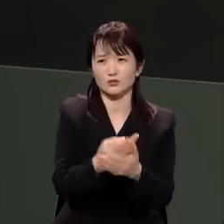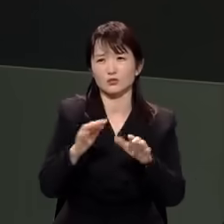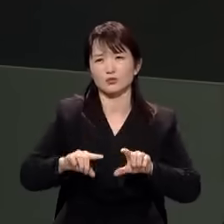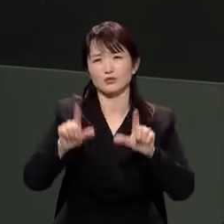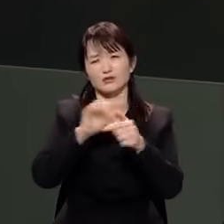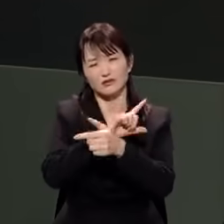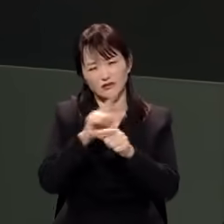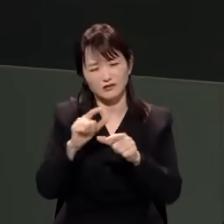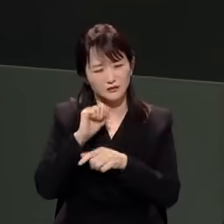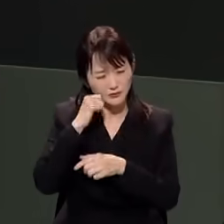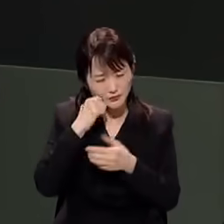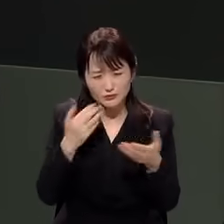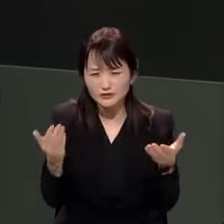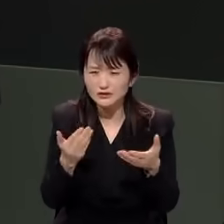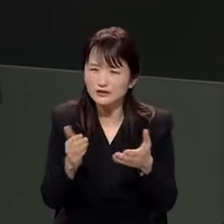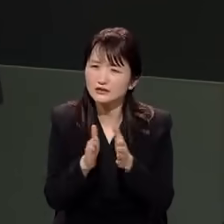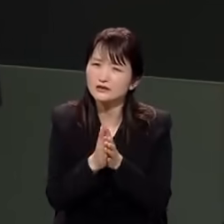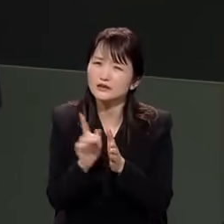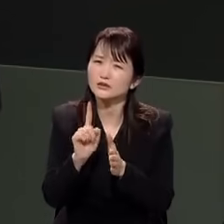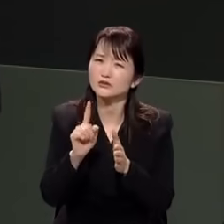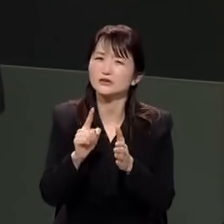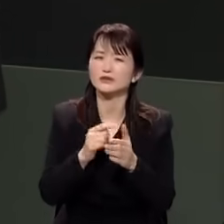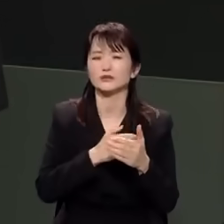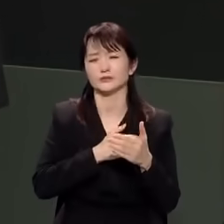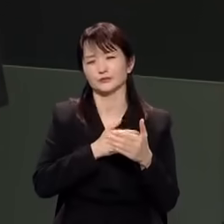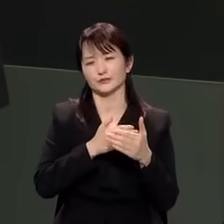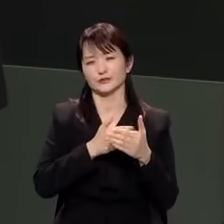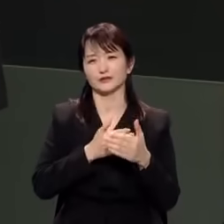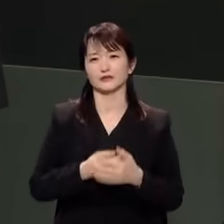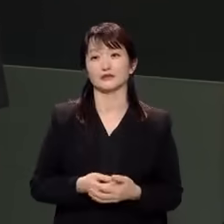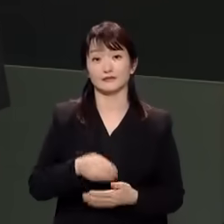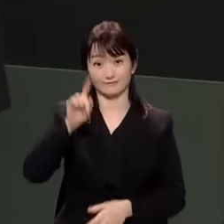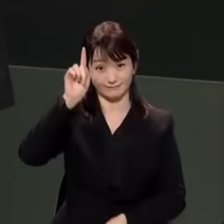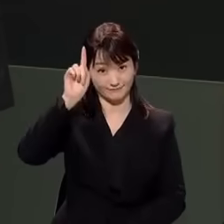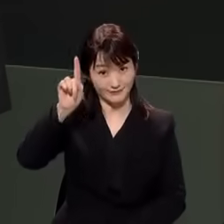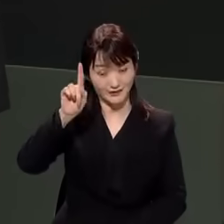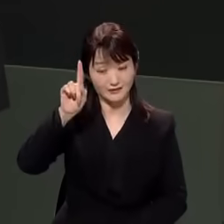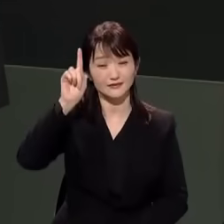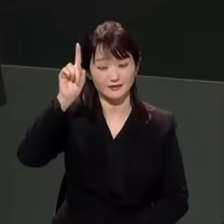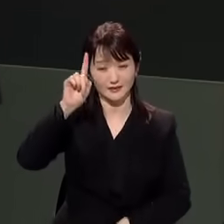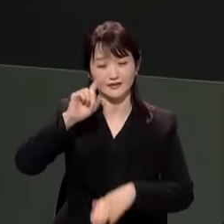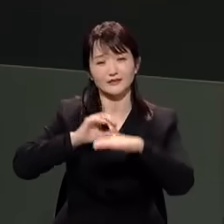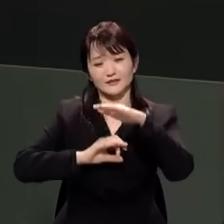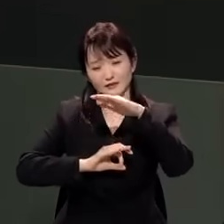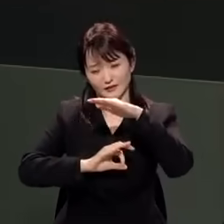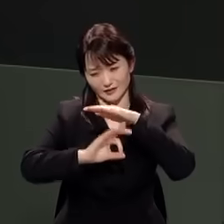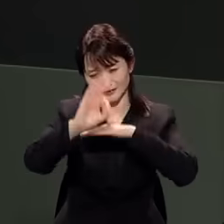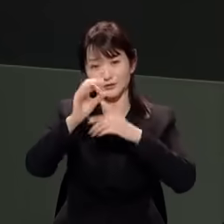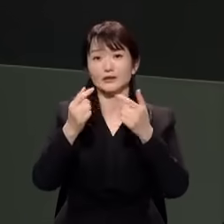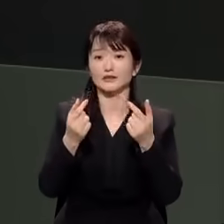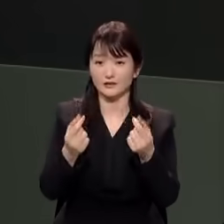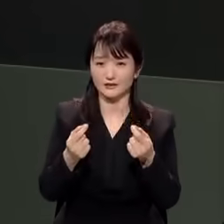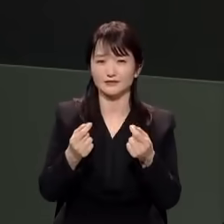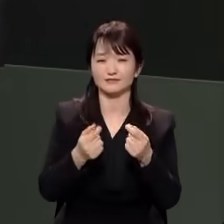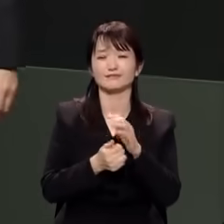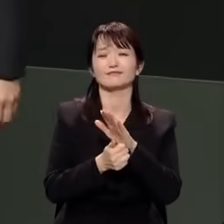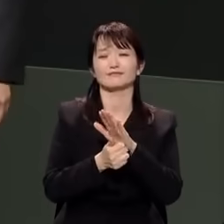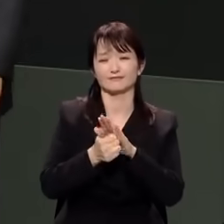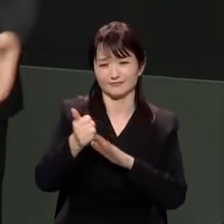벌써 이러는지 불안하기만 합니다. 하지만 그래도 내일은 내일의 태양이 뜬다고 하지 않습니까?